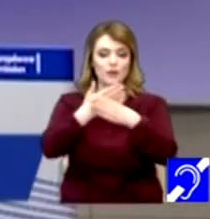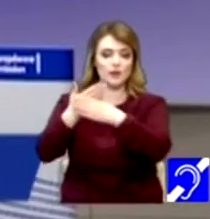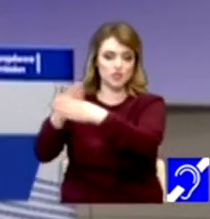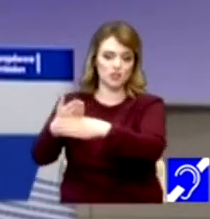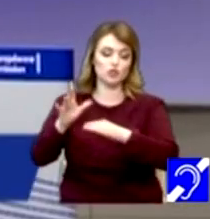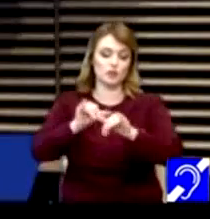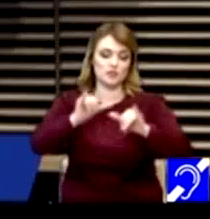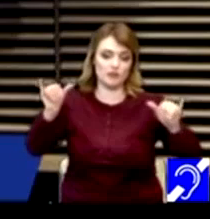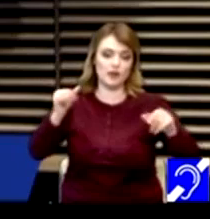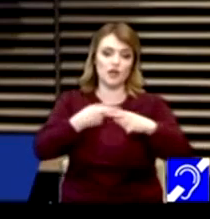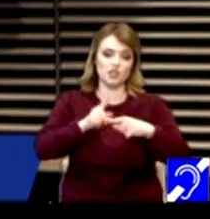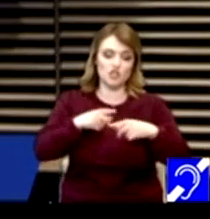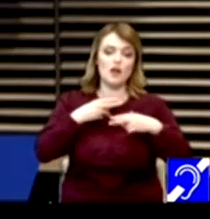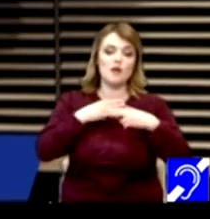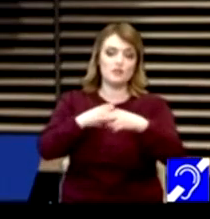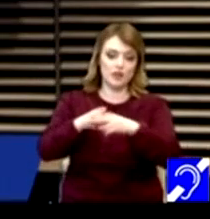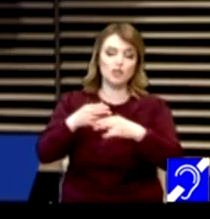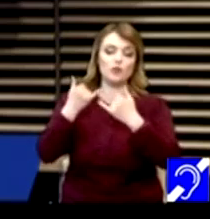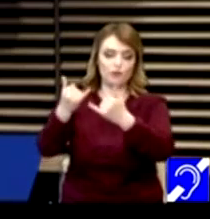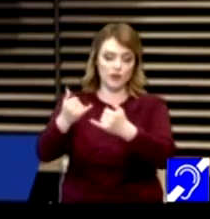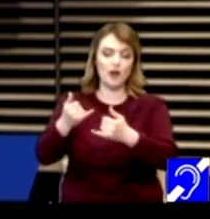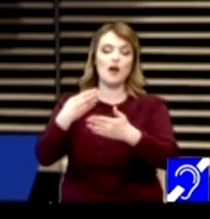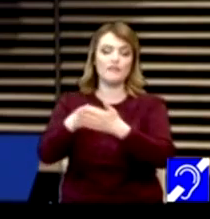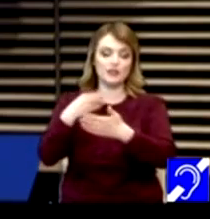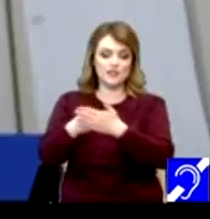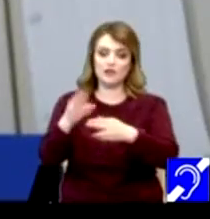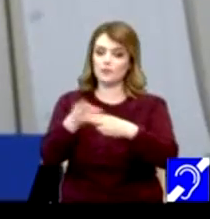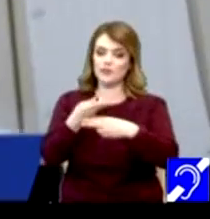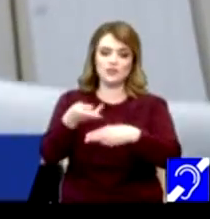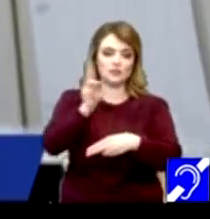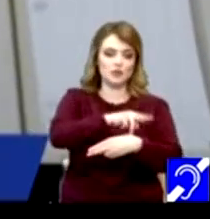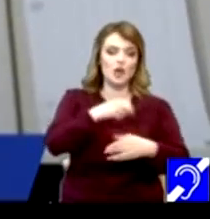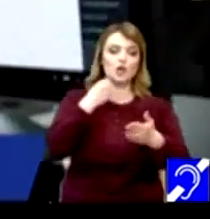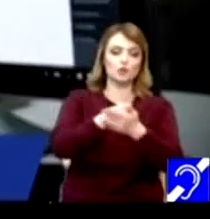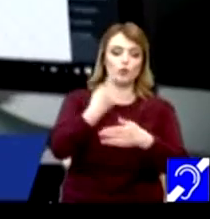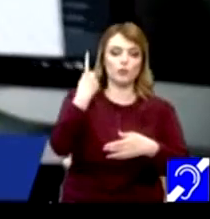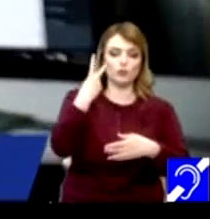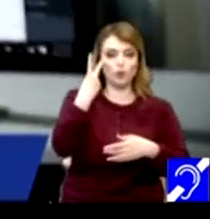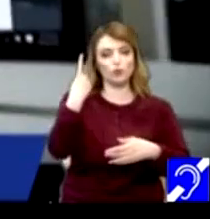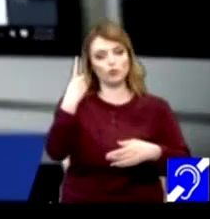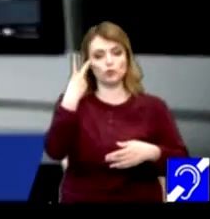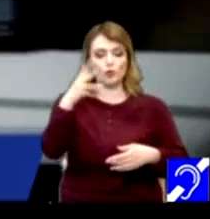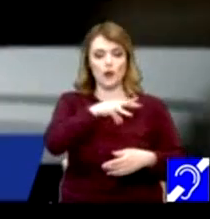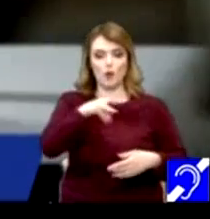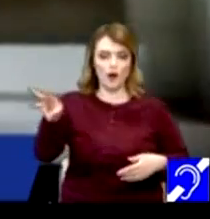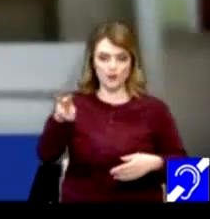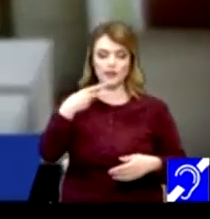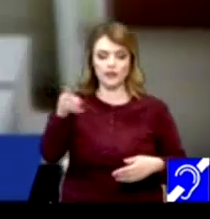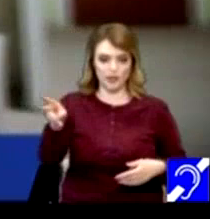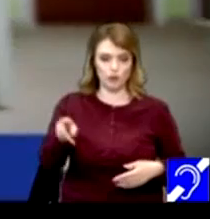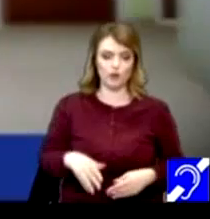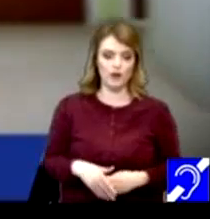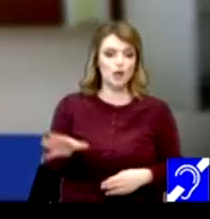acceleratorul Consiliului oferă finanțări nerambursabile de până la 2,5 milioane de euro. În afară de sprijinul financiar, toate